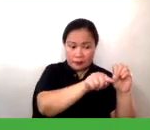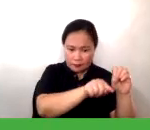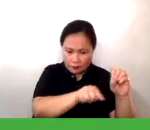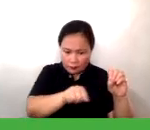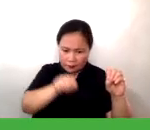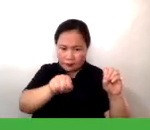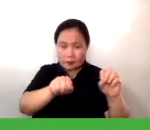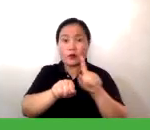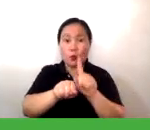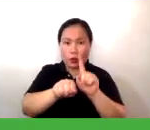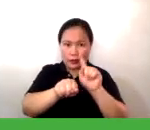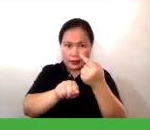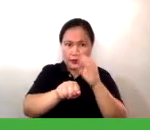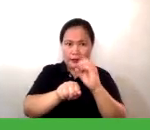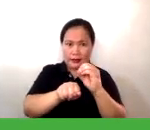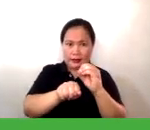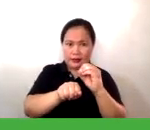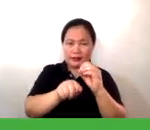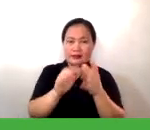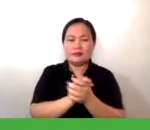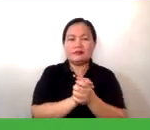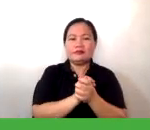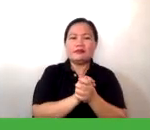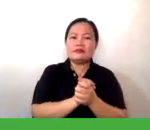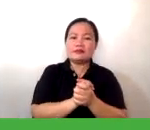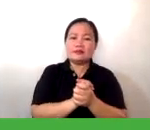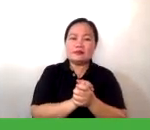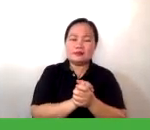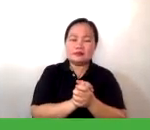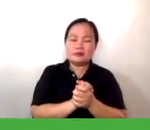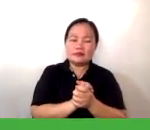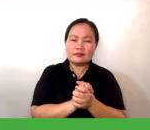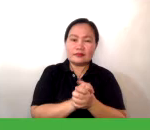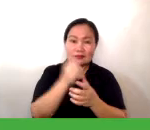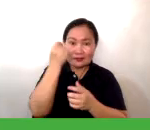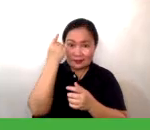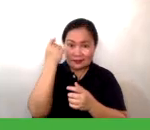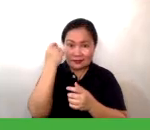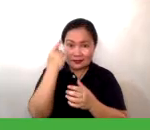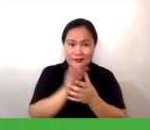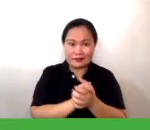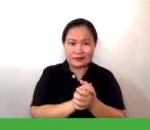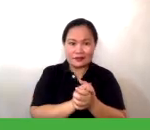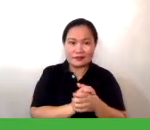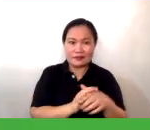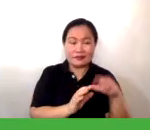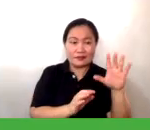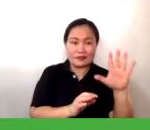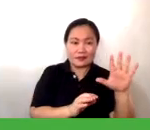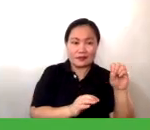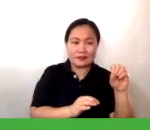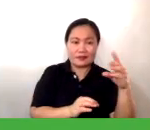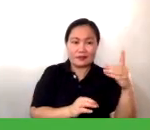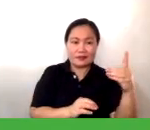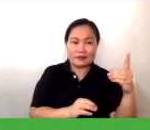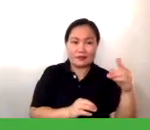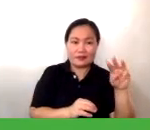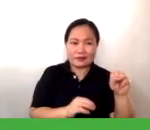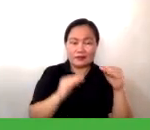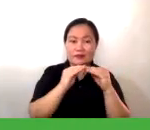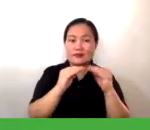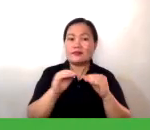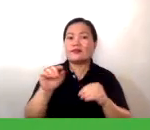So, ilan lang bakante? Isang zero lang, 500. Okay? So, di ba 50 from decimeter